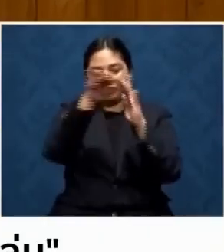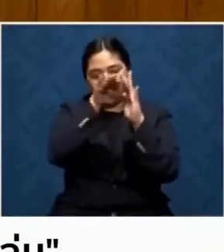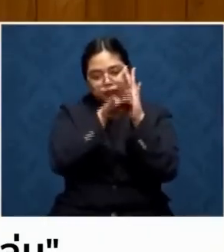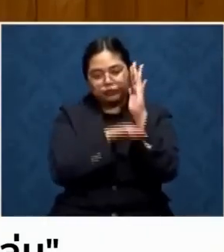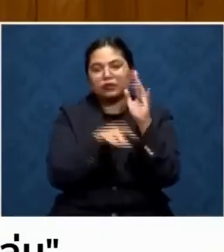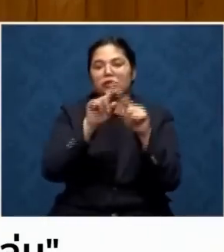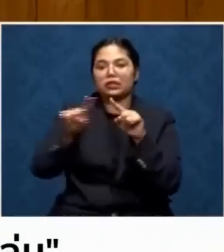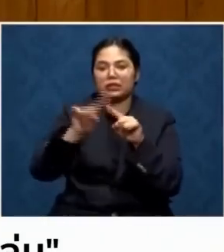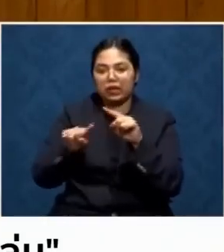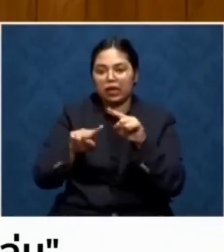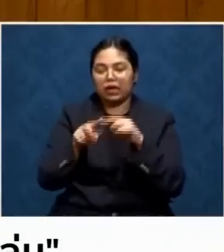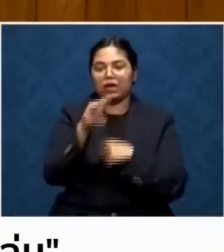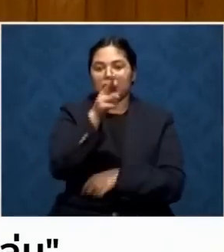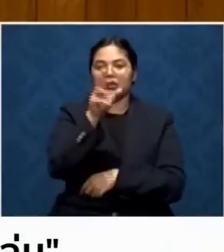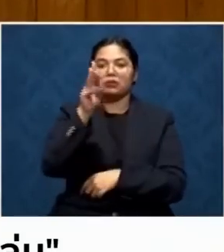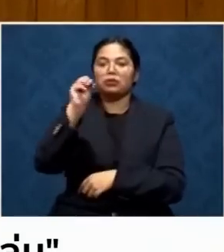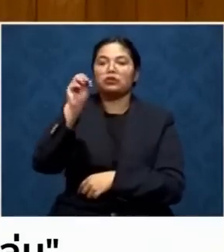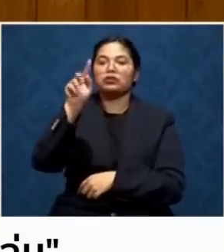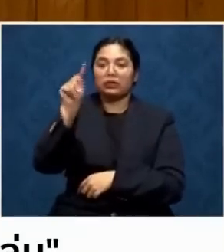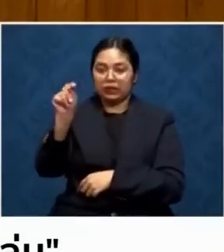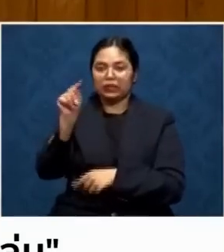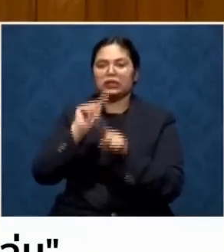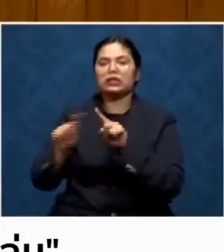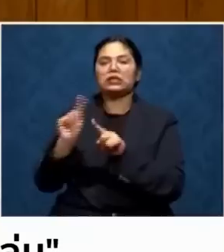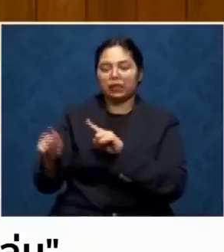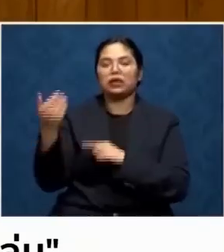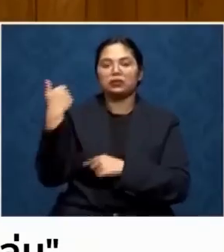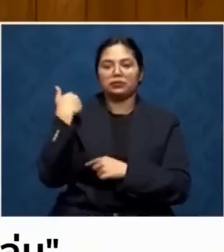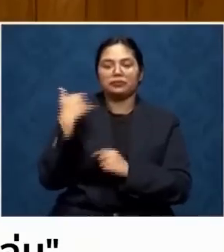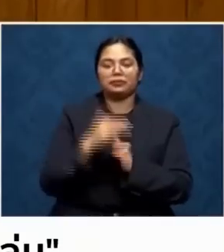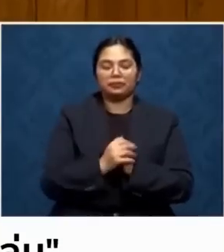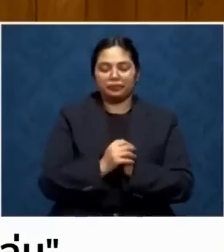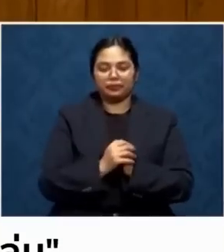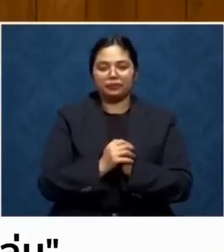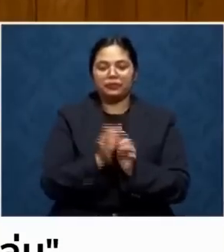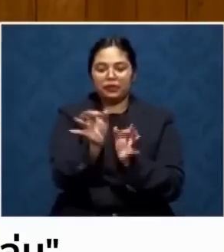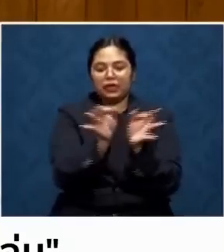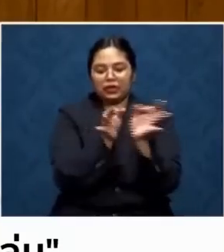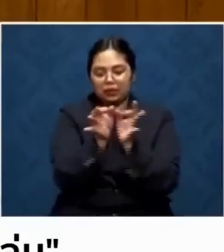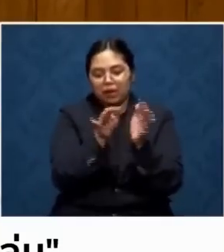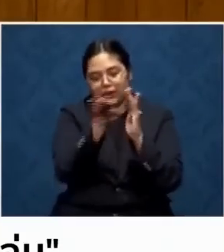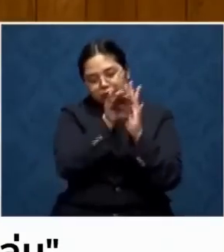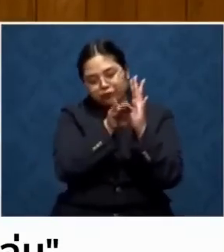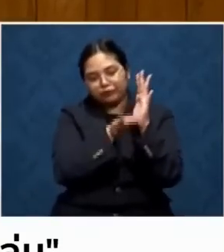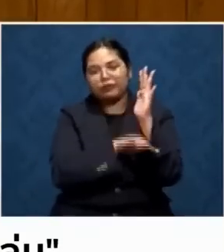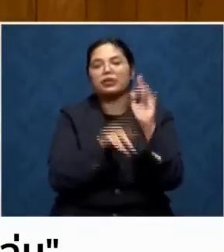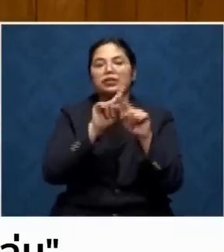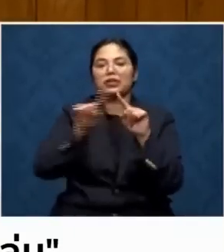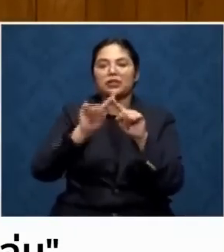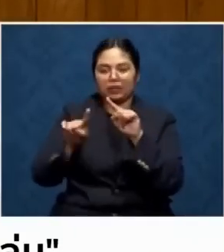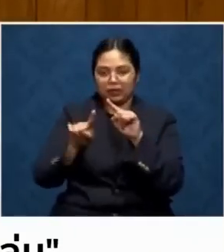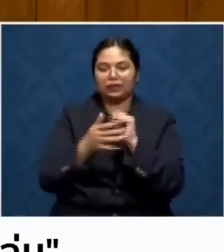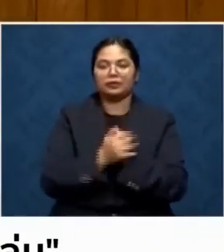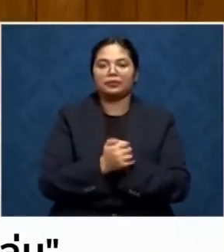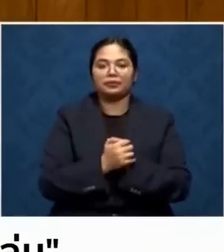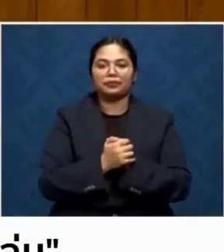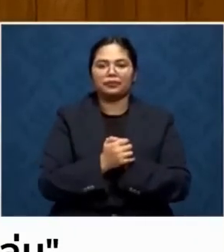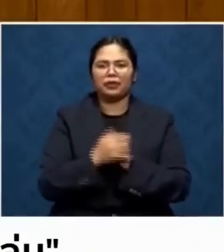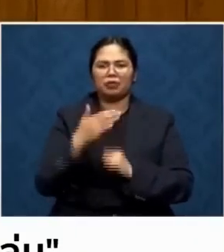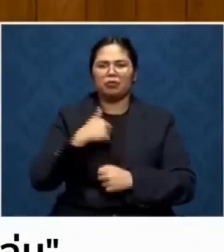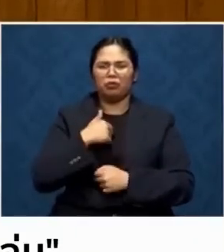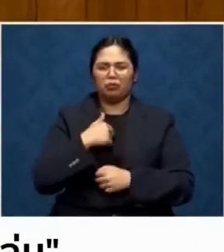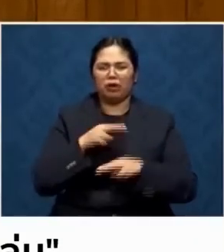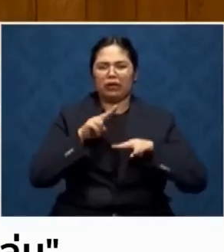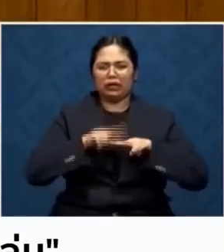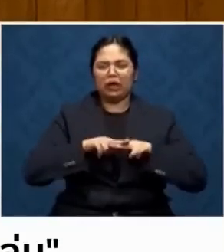ยบายแรงงานค่ะโดยก่อนที่จะชี้แจงก็ได้แซวเพื่อนสมาชิกขอให้ใจเย็นๆนะคะตอนนี้ยังเช้าอยู่และวันนี้ก็จะต้องอยู่กันจน